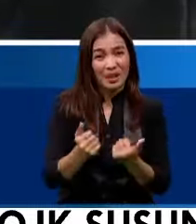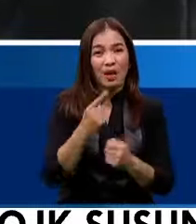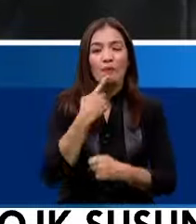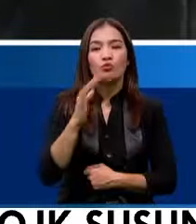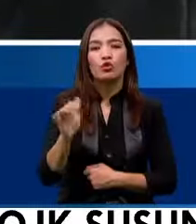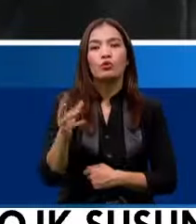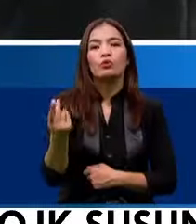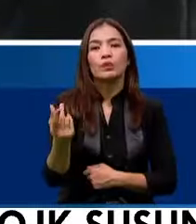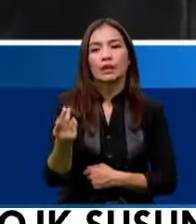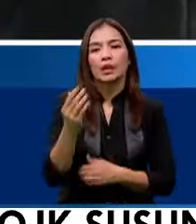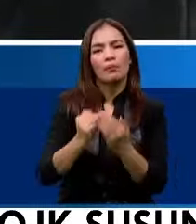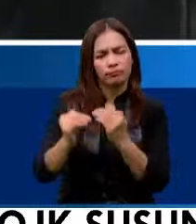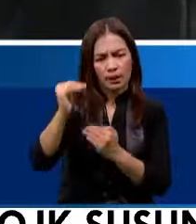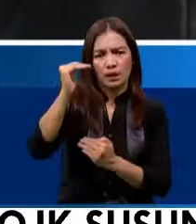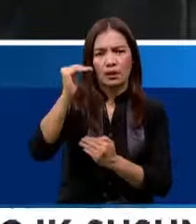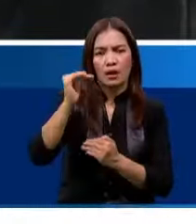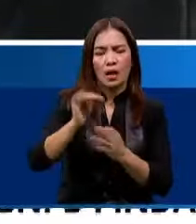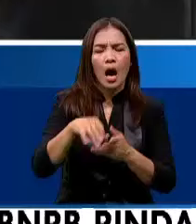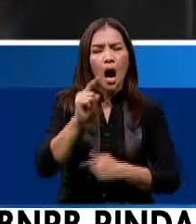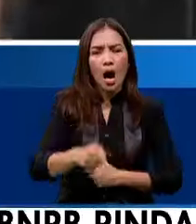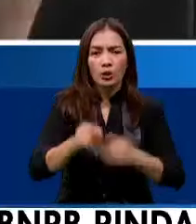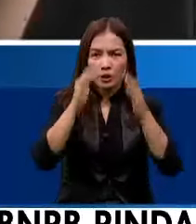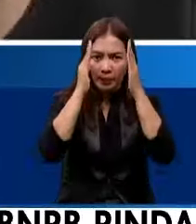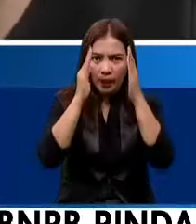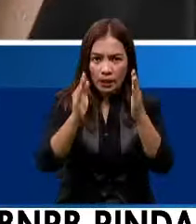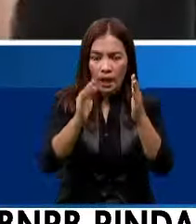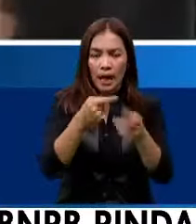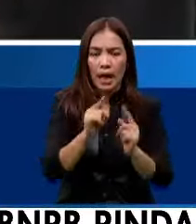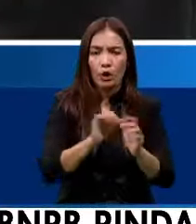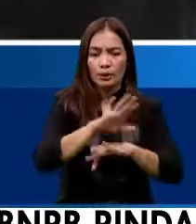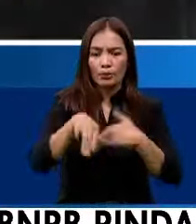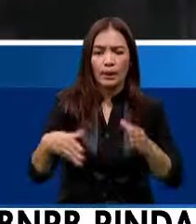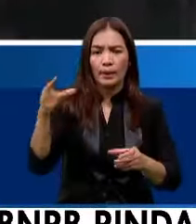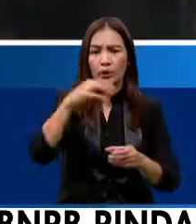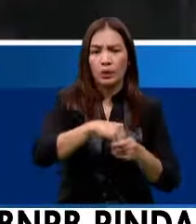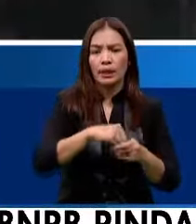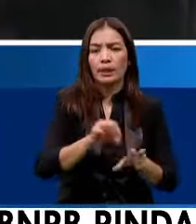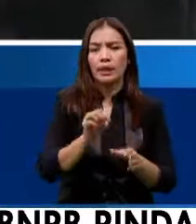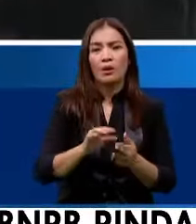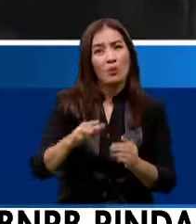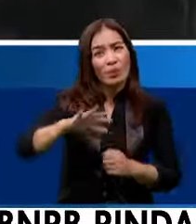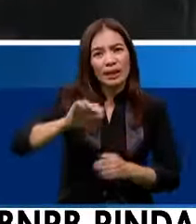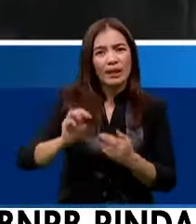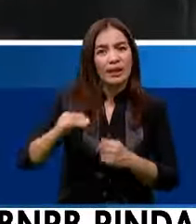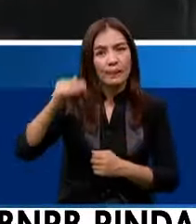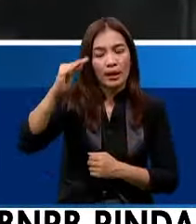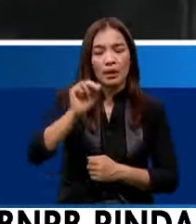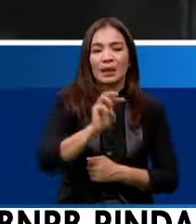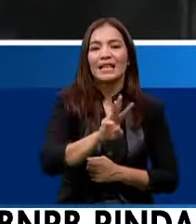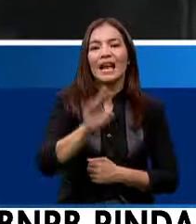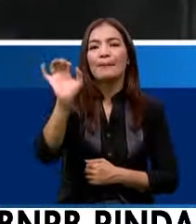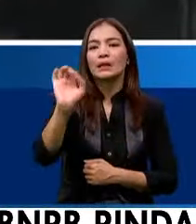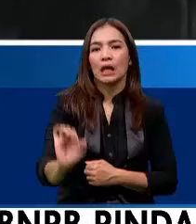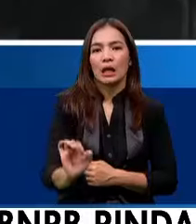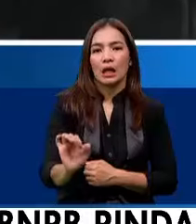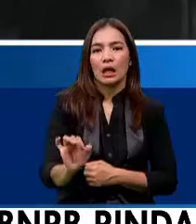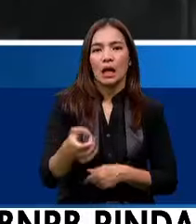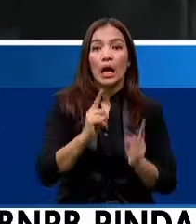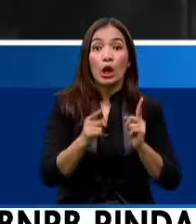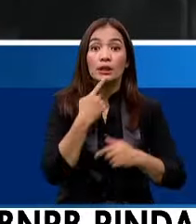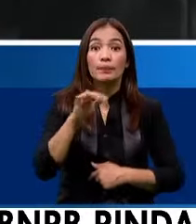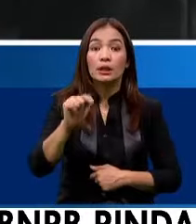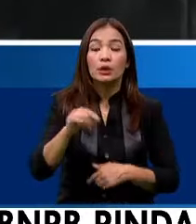anggaran ekstra nah ini harus diperhatikan masukm kalau semuanya dimasukkan itu bisa lebih dari 3% eh eh apa kadar defisitnya dan Kalau sudah seperti itu